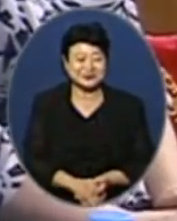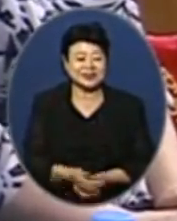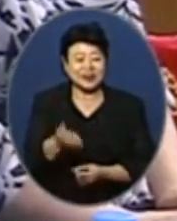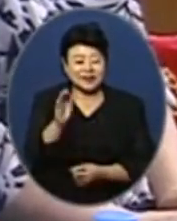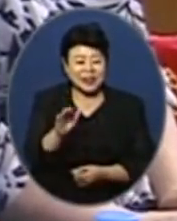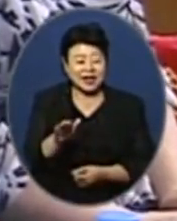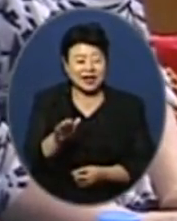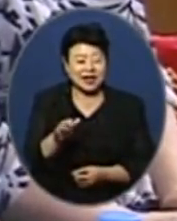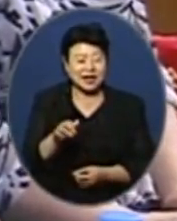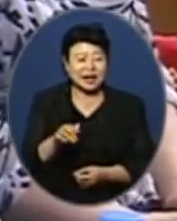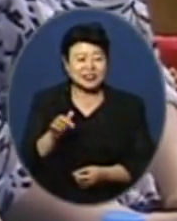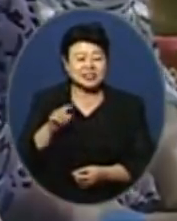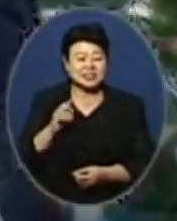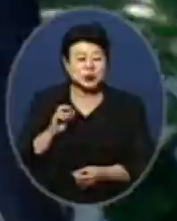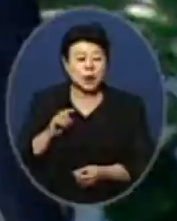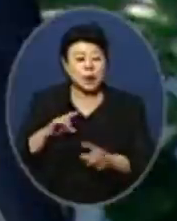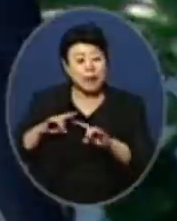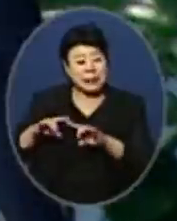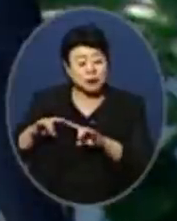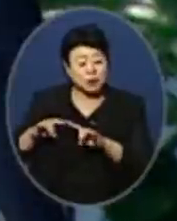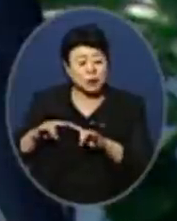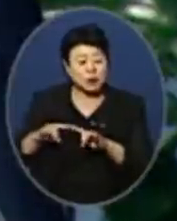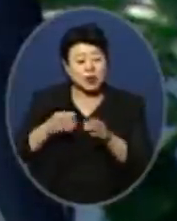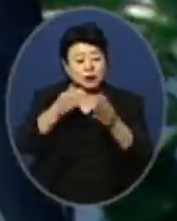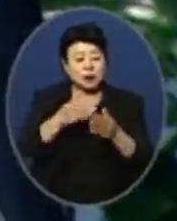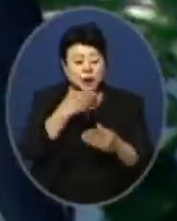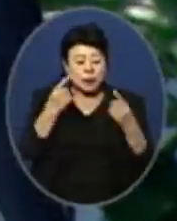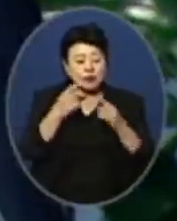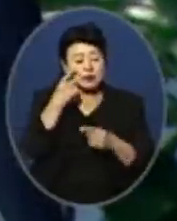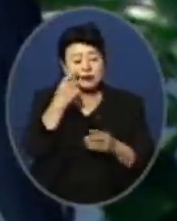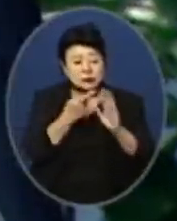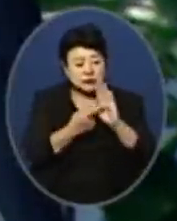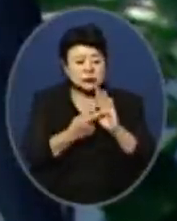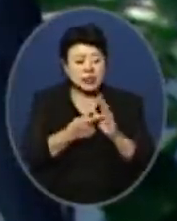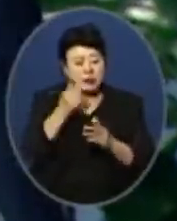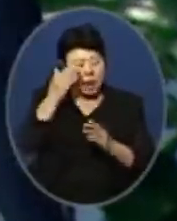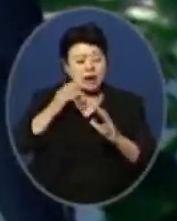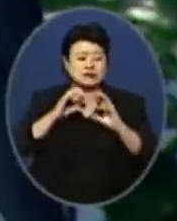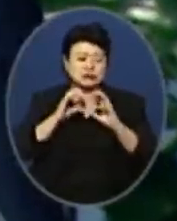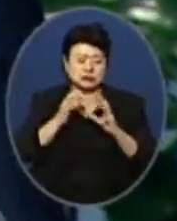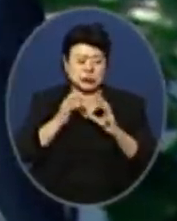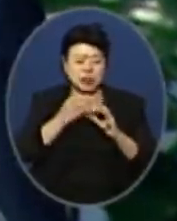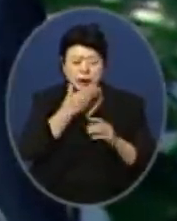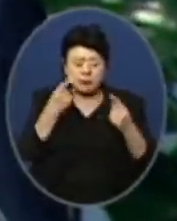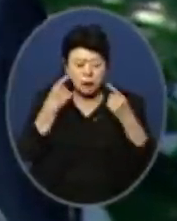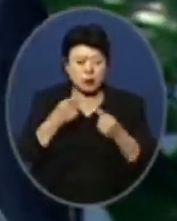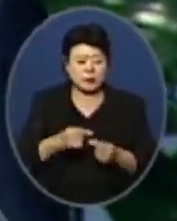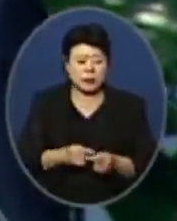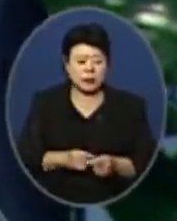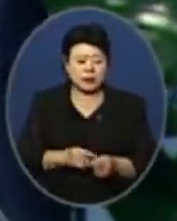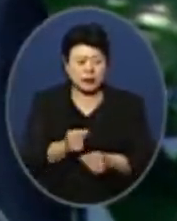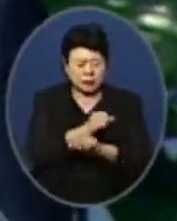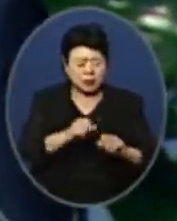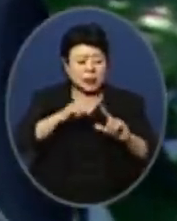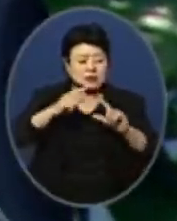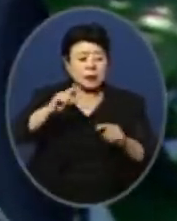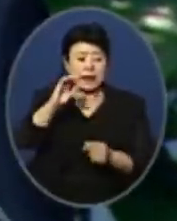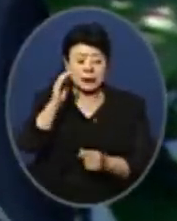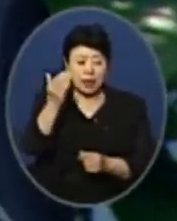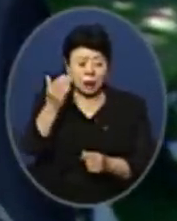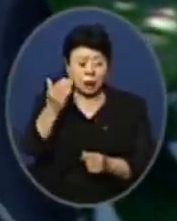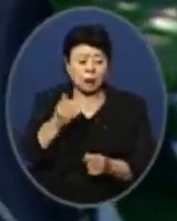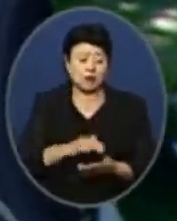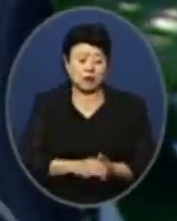그러나 이 극동방송을 통해서 복음을 증거함으로 우리 한국에 복음이 편만하게 전파되었고